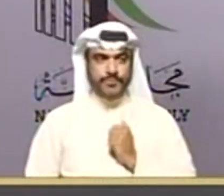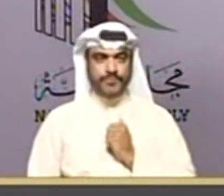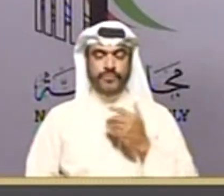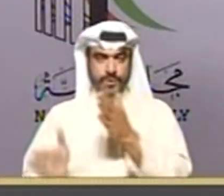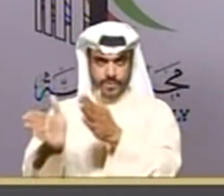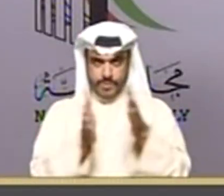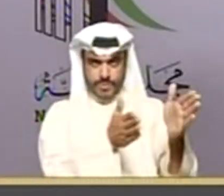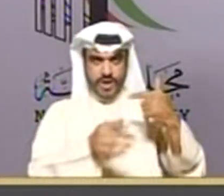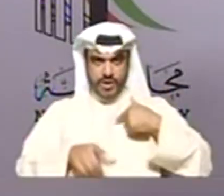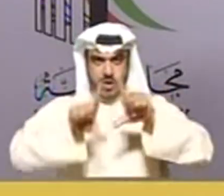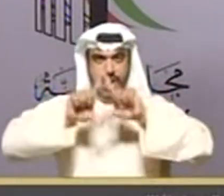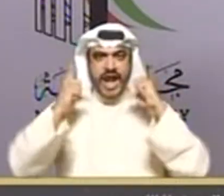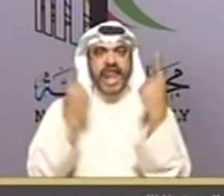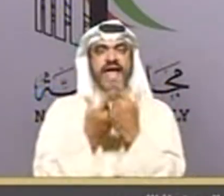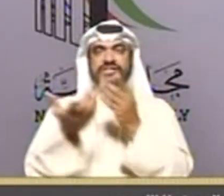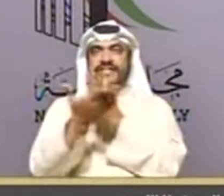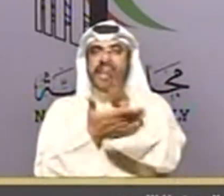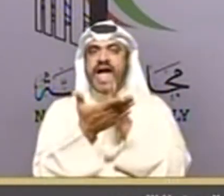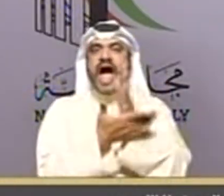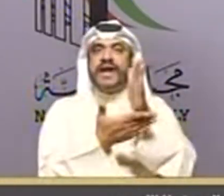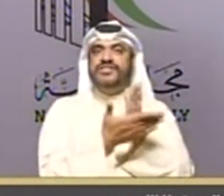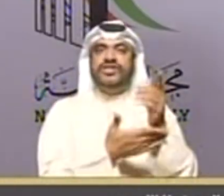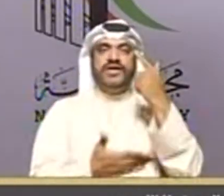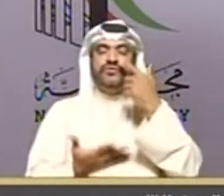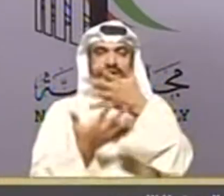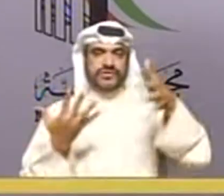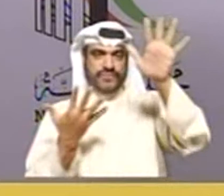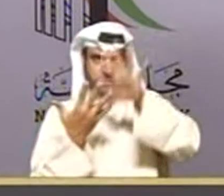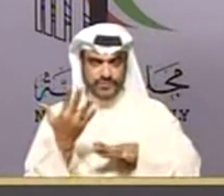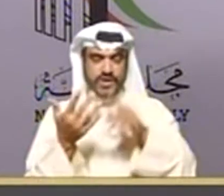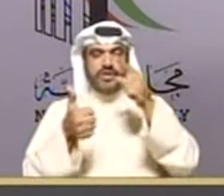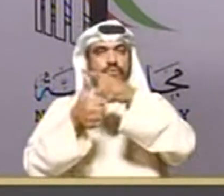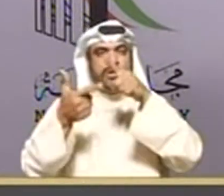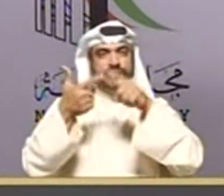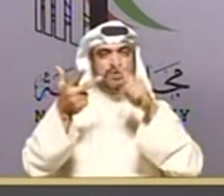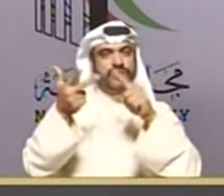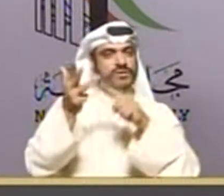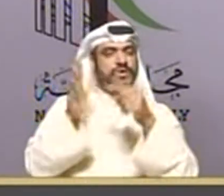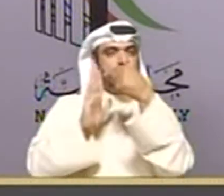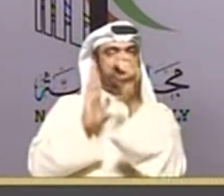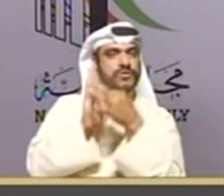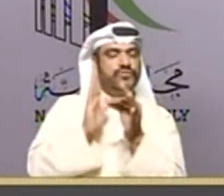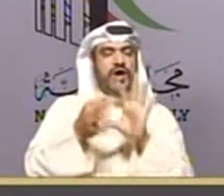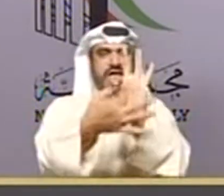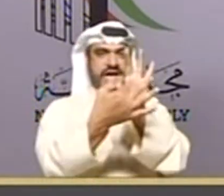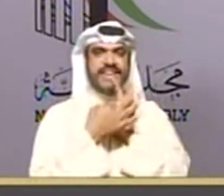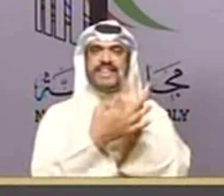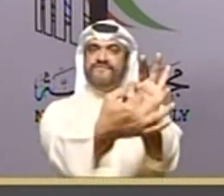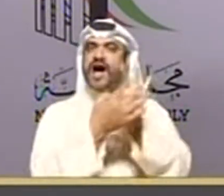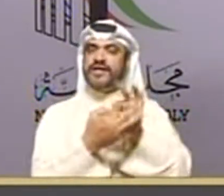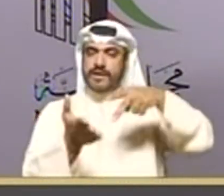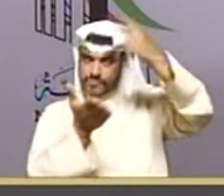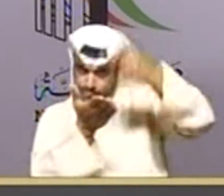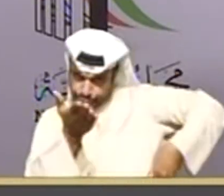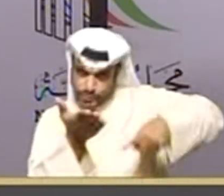لجنة شؤون خارجية اليوم اجتماعها ونظرت في جدول أعمالها، كان أبرز ما على جدول الأعمال هي الاتفاقية الموقعة